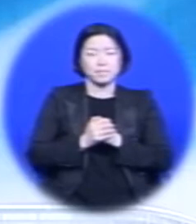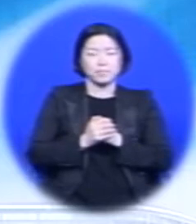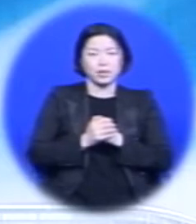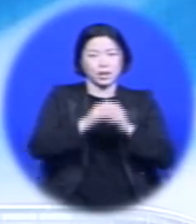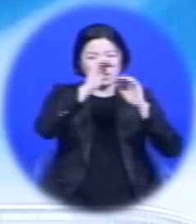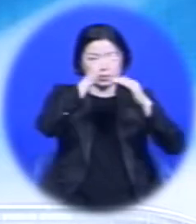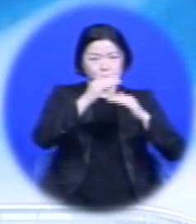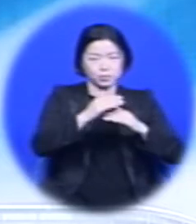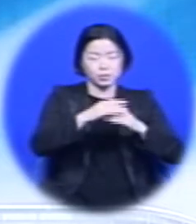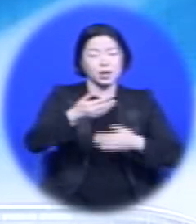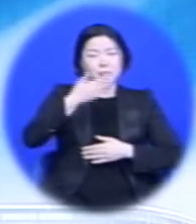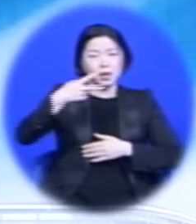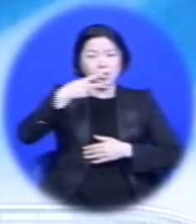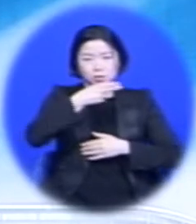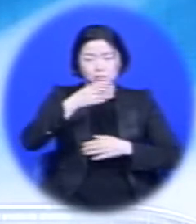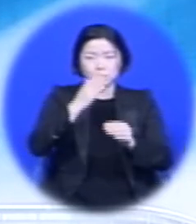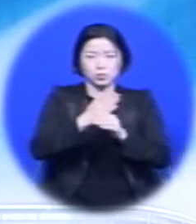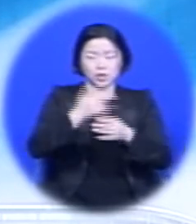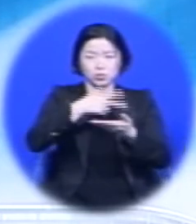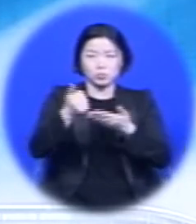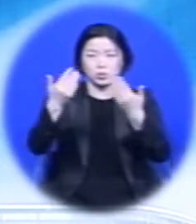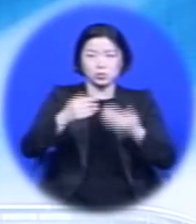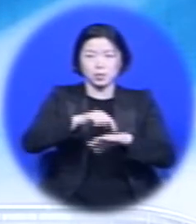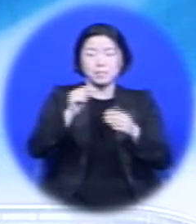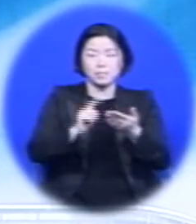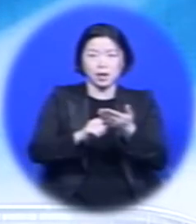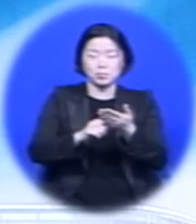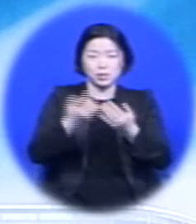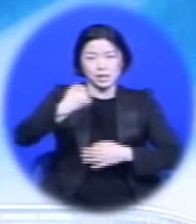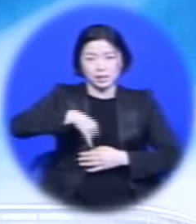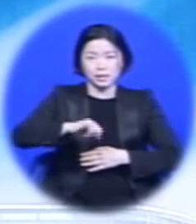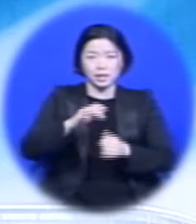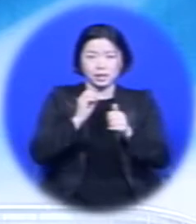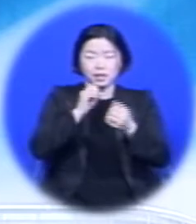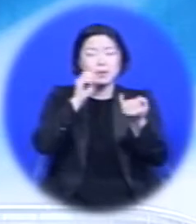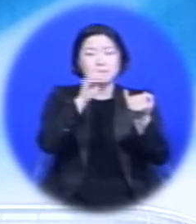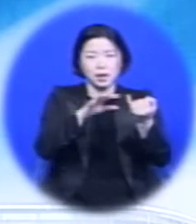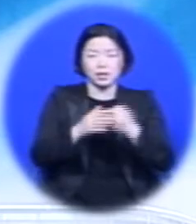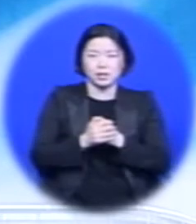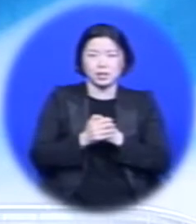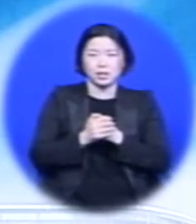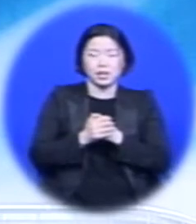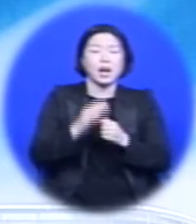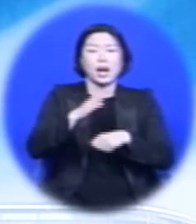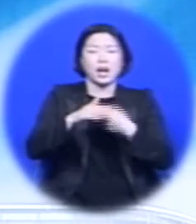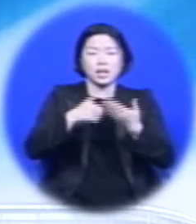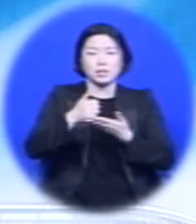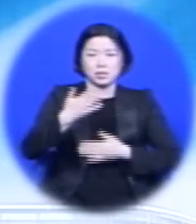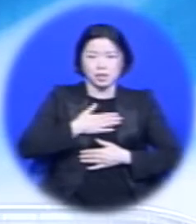자초지종 금식 중에 주님이 주신 마음을 이야기를 해 주었습니다. 그리고 주님이 나를 받으실 때 아무 조건 없이 나를